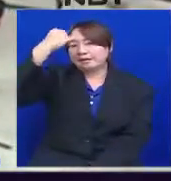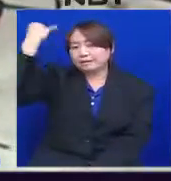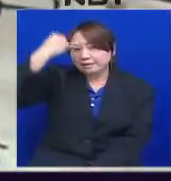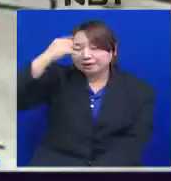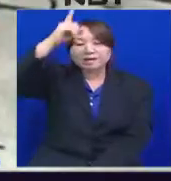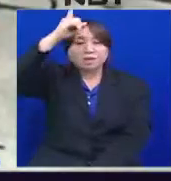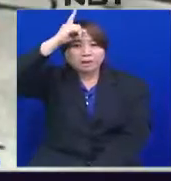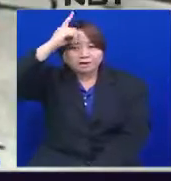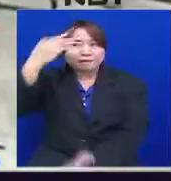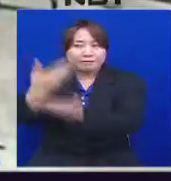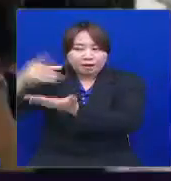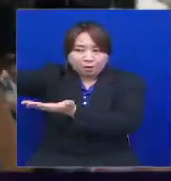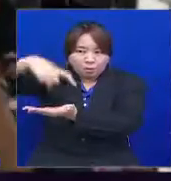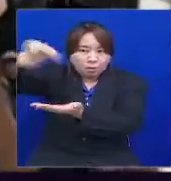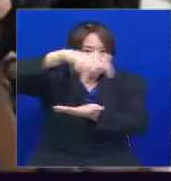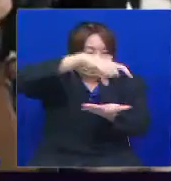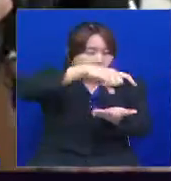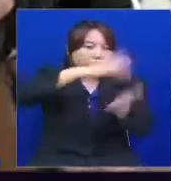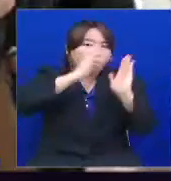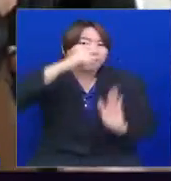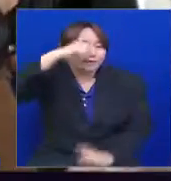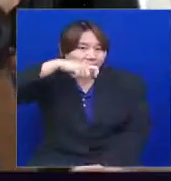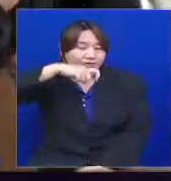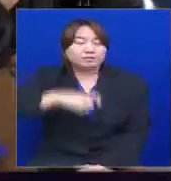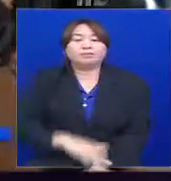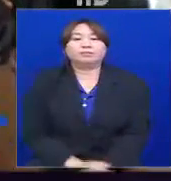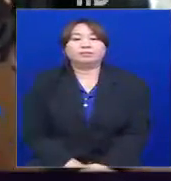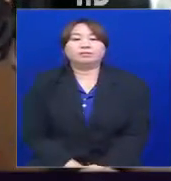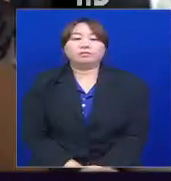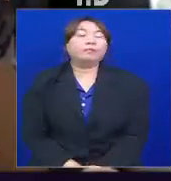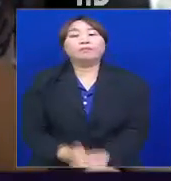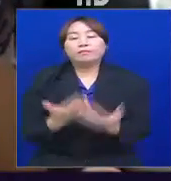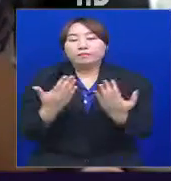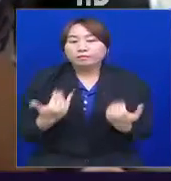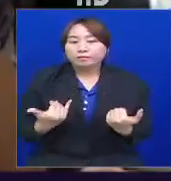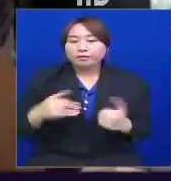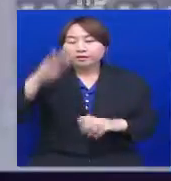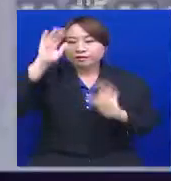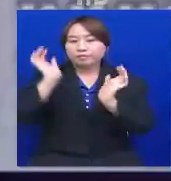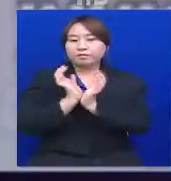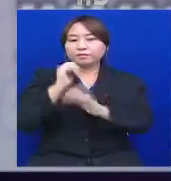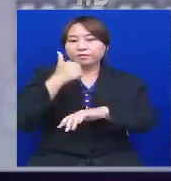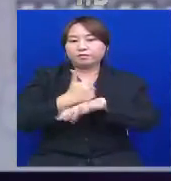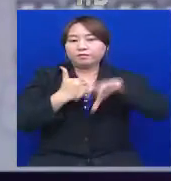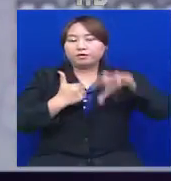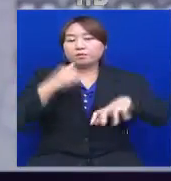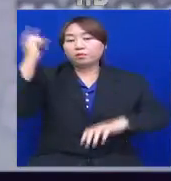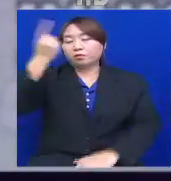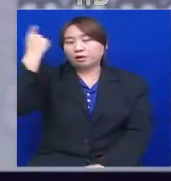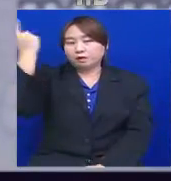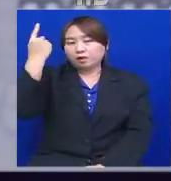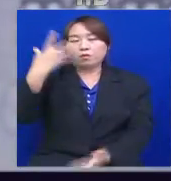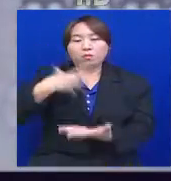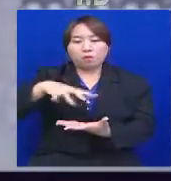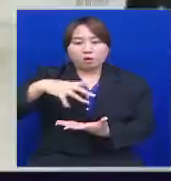ไปยังบัญชีของผู้ต้องหาที่อยู่ในประเทศไทยทั้งนี้พลตำรวจตรีสุรเชษฐหักพานผู้บังคับการตำรวจท่องเที่ยวก็กล่าวว่า